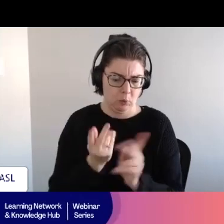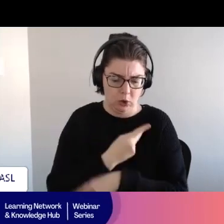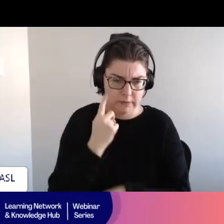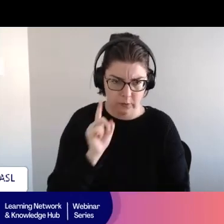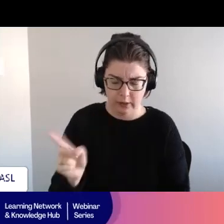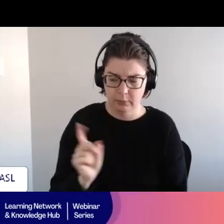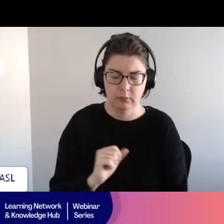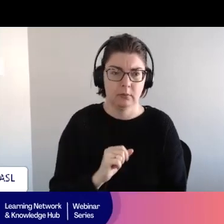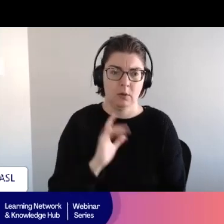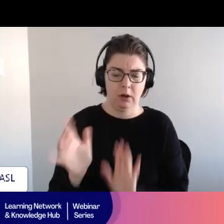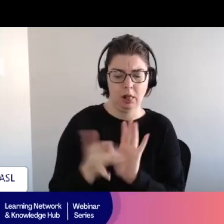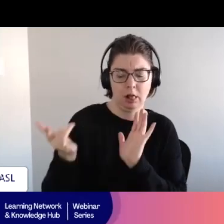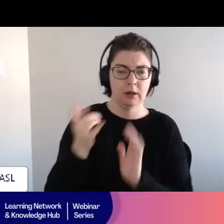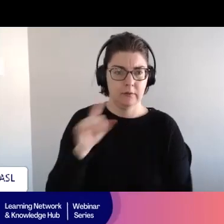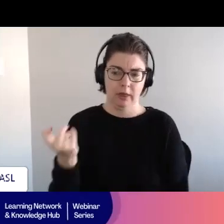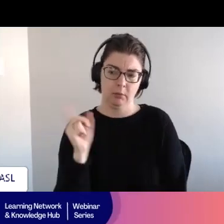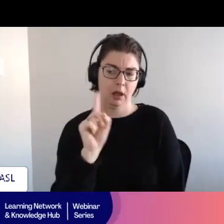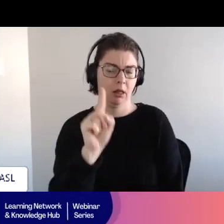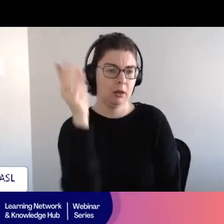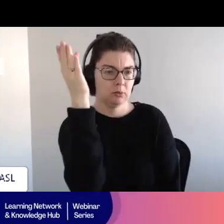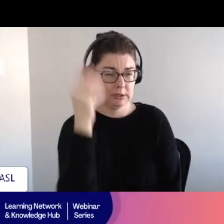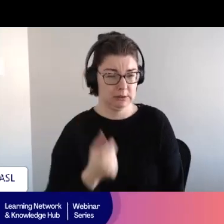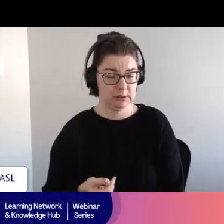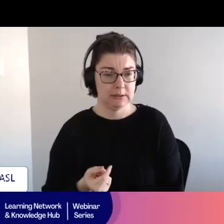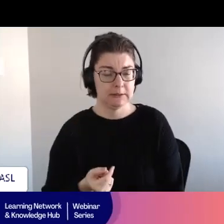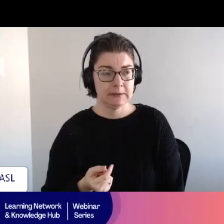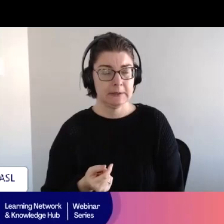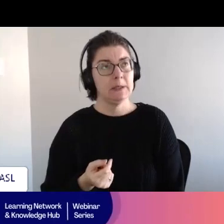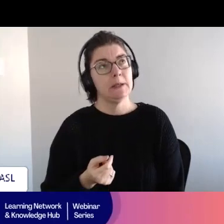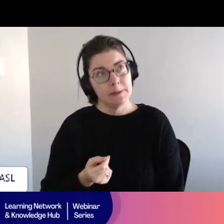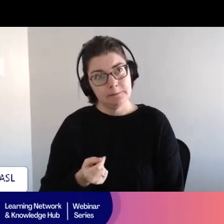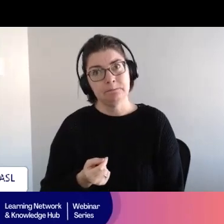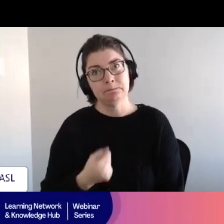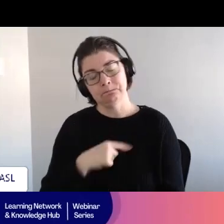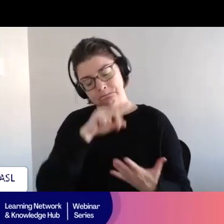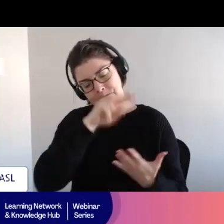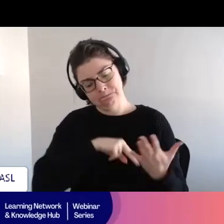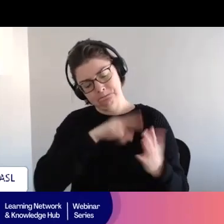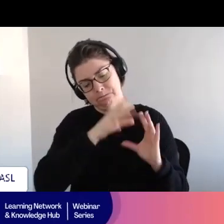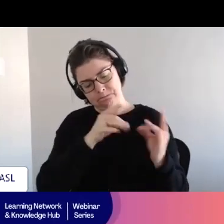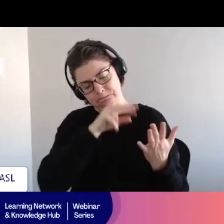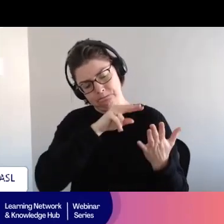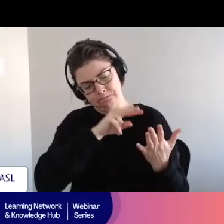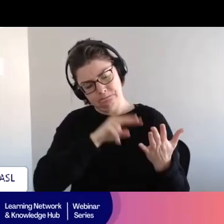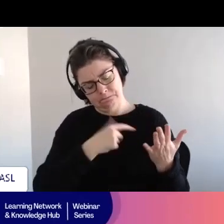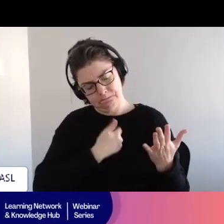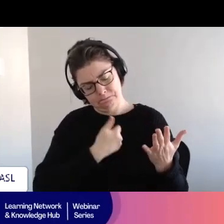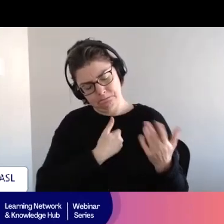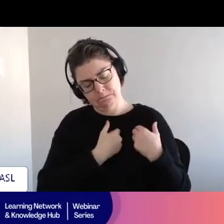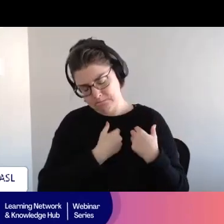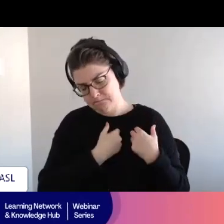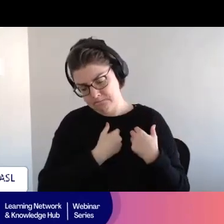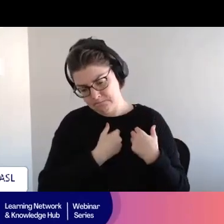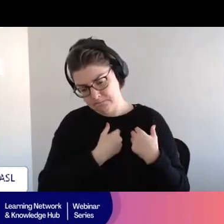ou est-ce que ça ne n'empirerait pas la situation si on leur demandait de parler de leur situation moi j'ai lu ces commentaires et